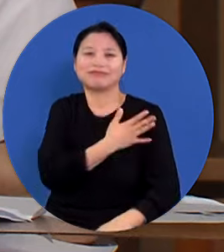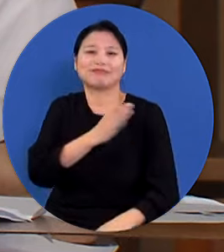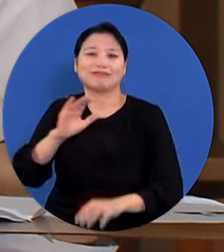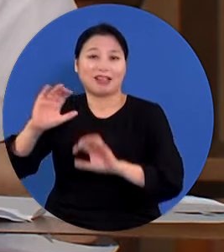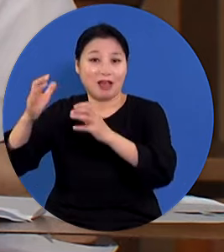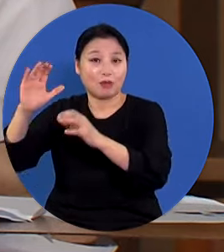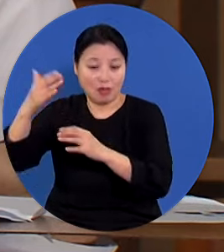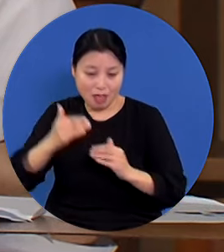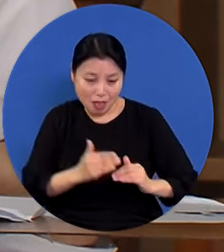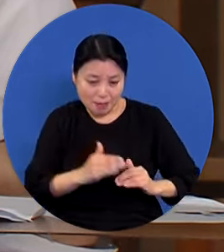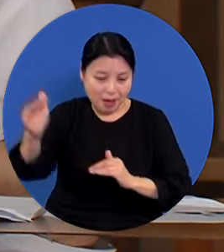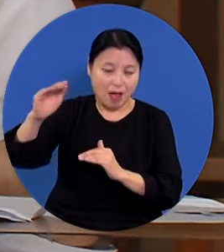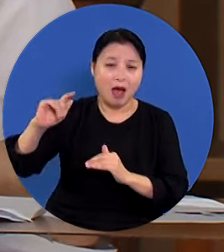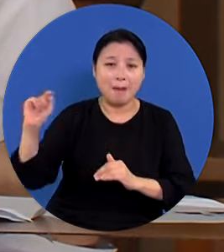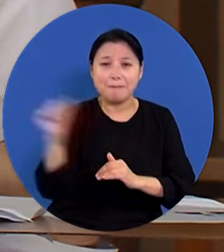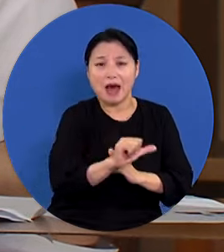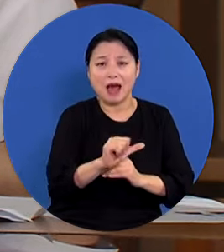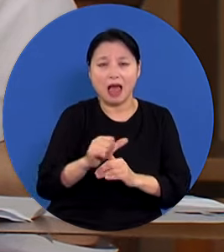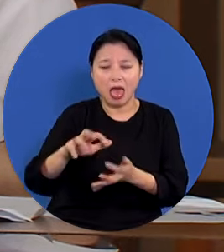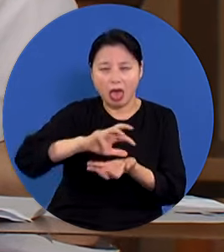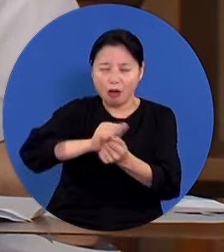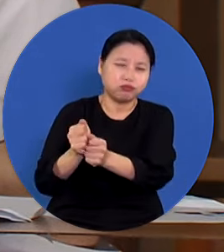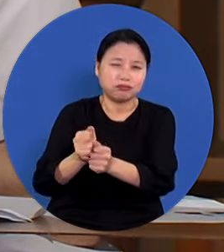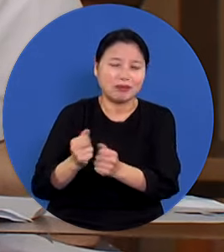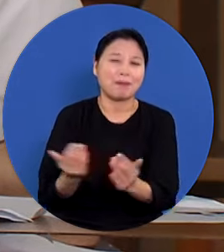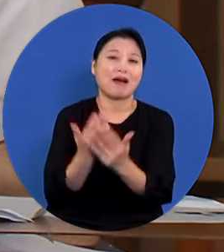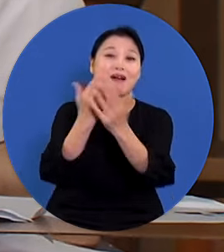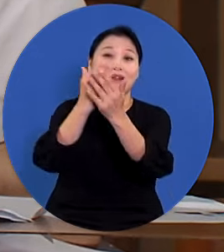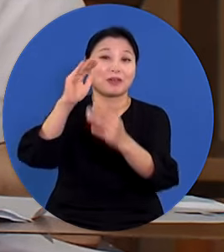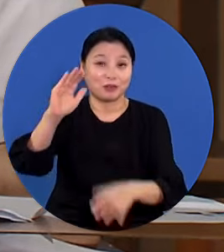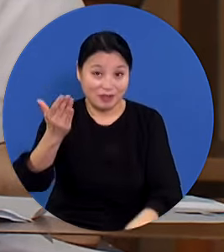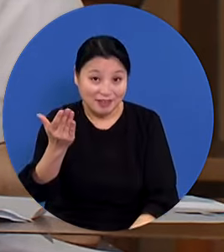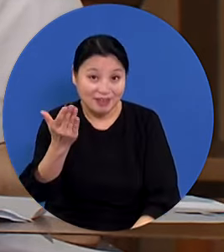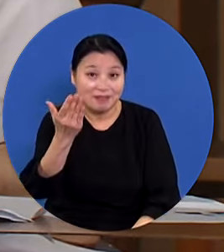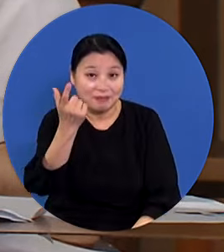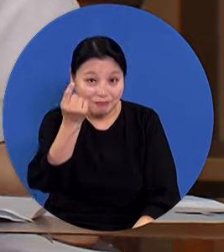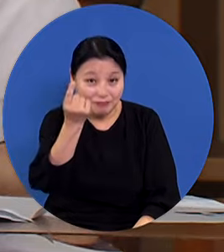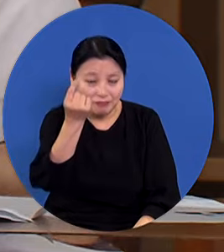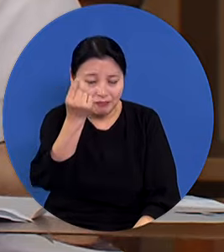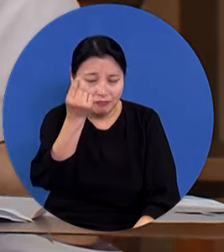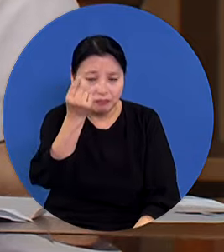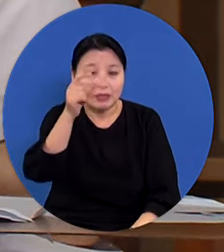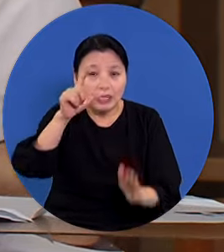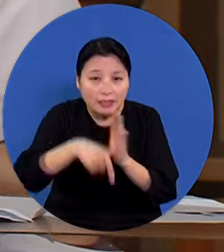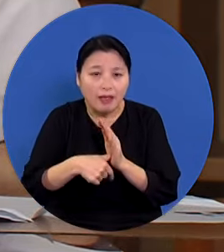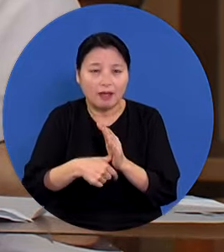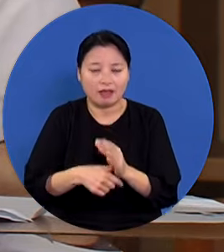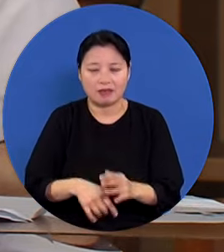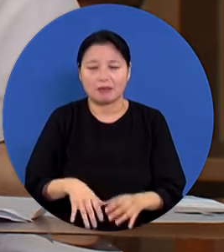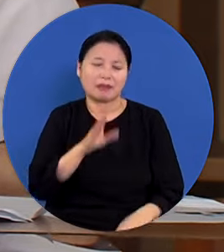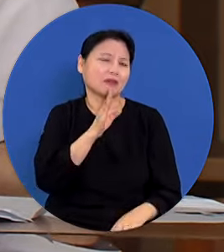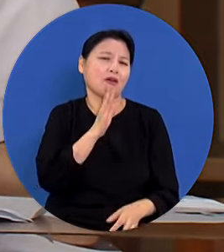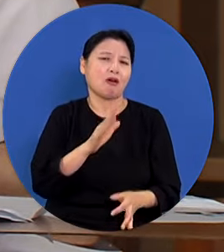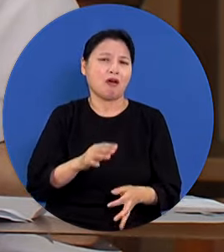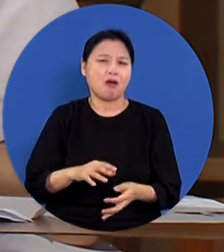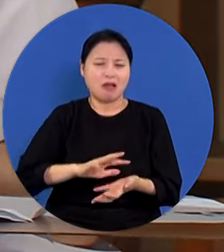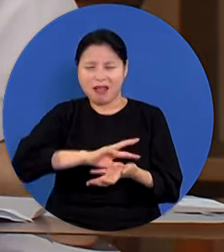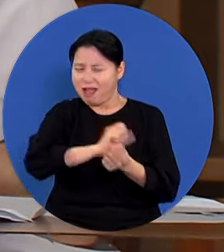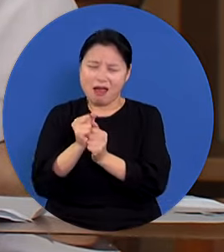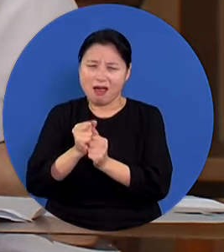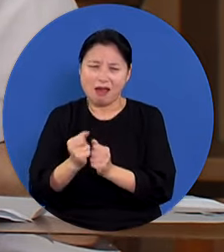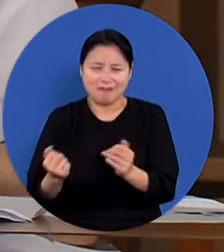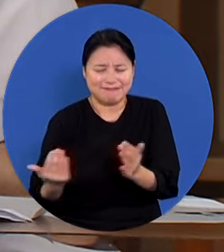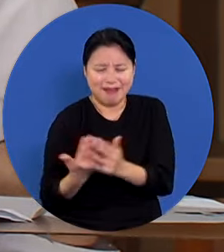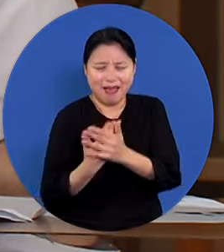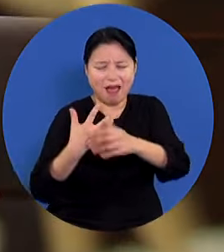나라까지 이 성장을 굉장히 단기간에 그 성장을 이루는 과정에서 고도 압축 성장을 고도 압축